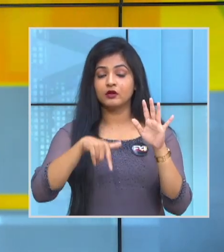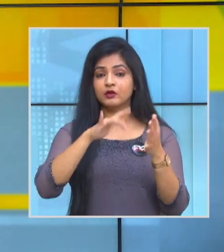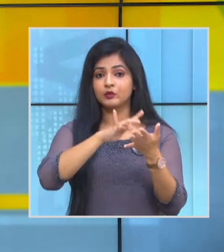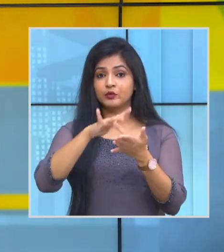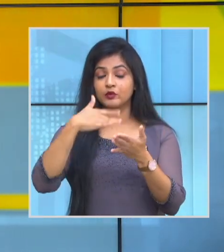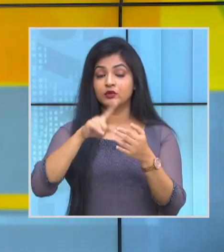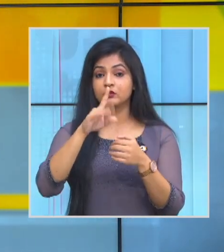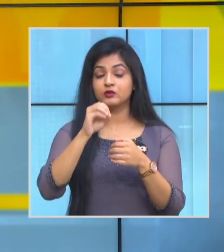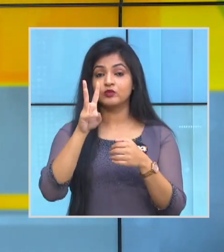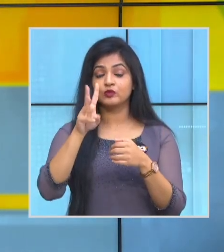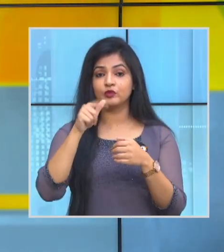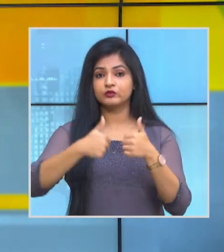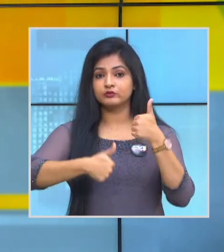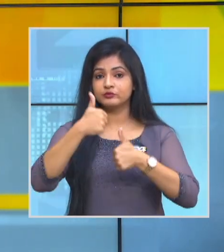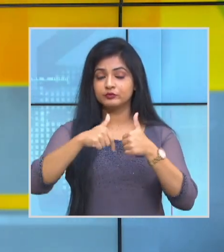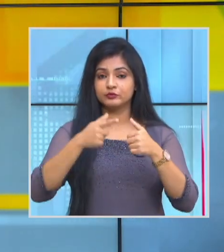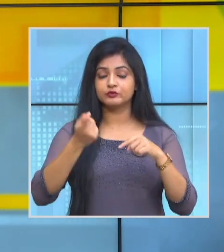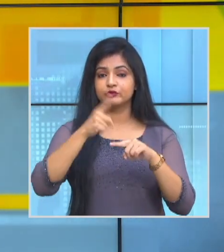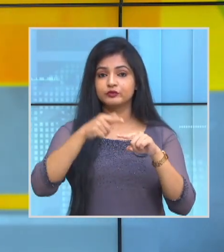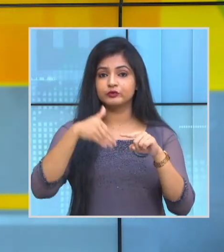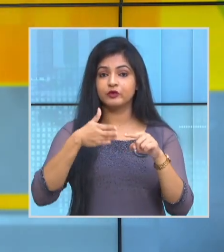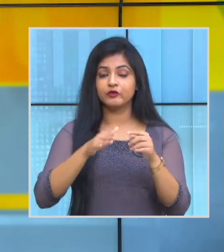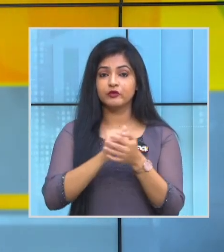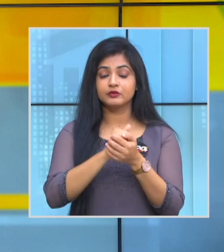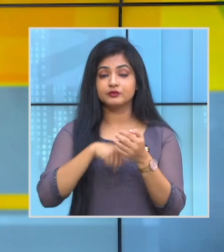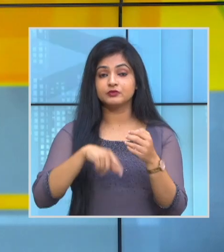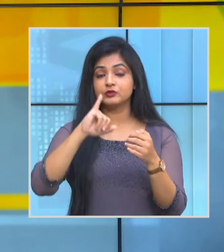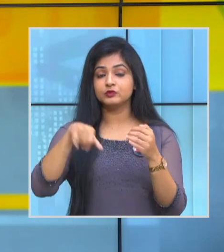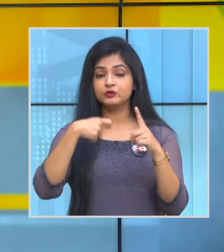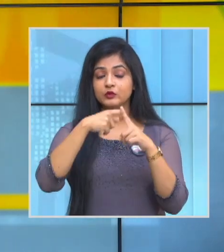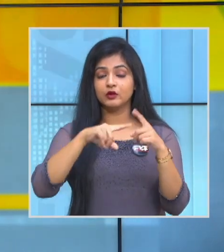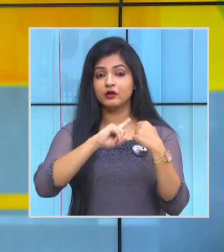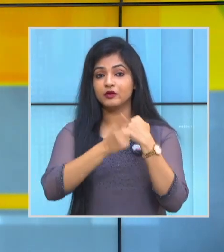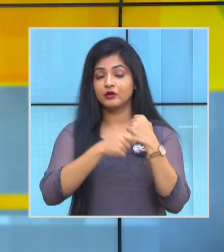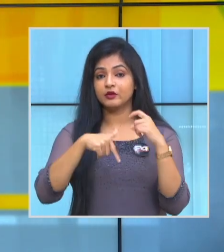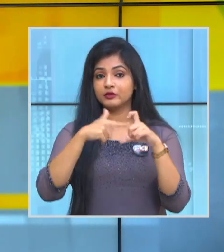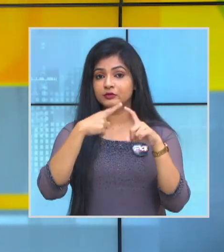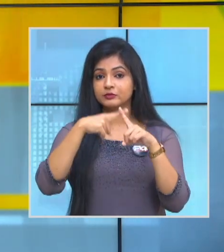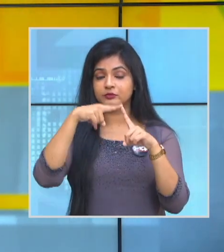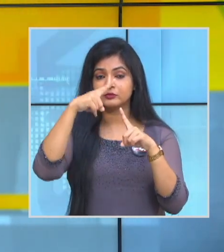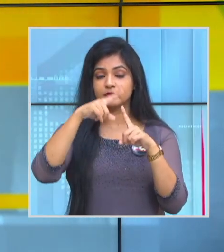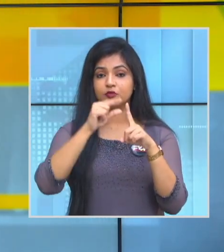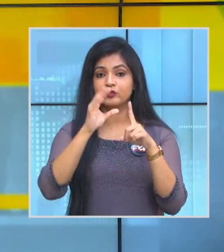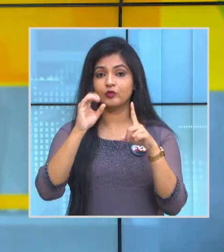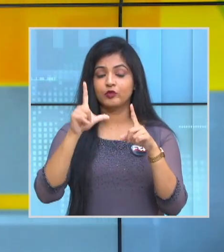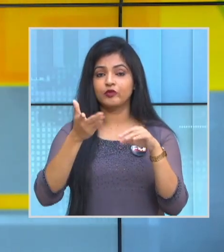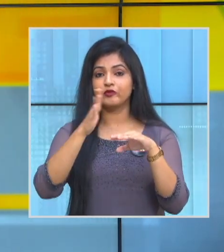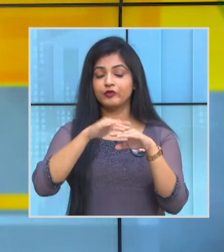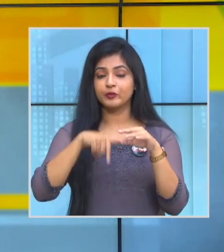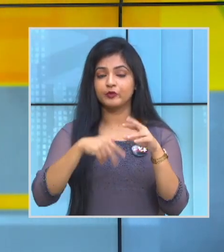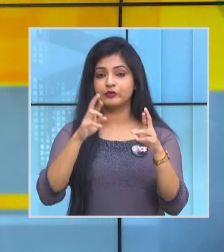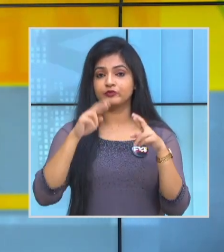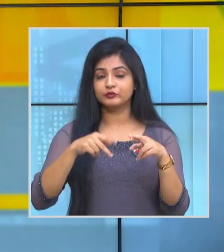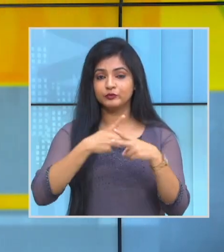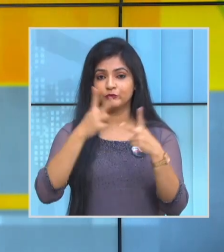സ്ഥാനാർത്ഥികളാണ് ജനവിധി തേടുന്നത്. ഇന്ന് വൈകിട്ട് ഹരിയാന ജമ്മുകശ്മീർ തെരഞ്ഞെടുപ്പിന്റെ എക്സിറ്റ് പോൾ ഫലങ്ങൾ പുറത്തുവരും. ഹരിയാനയിലെ ഫരീദാബാദിൽ നിന്ന് വിനീത VG